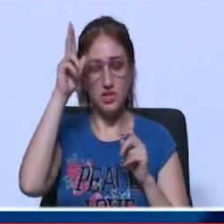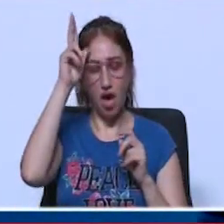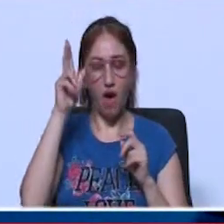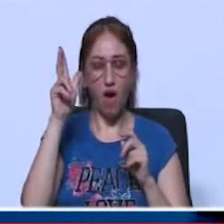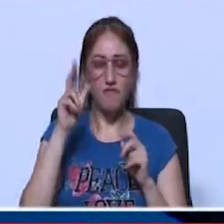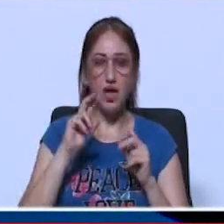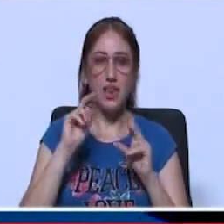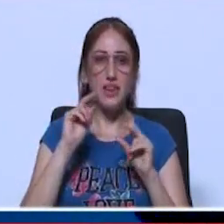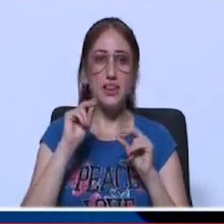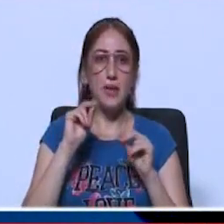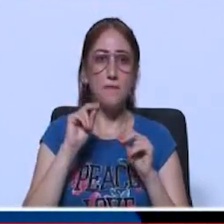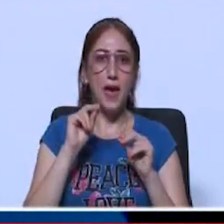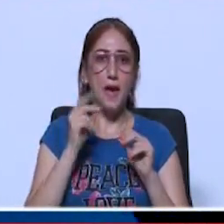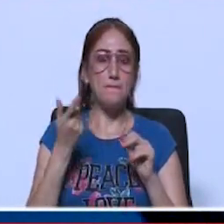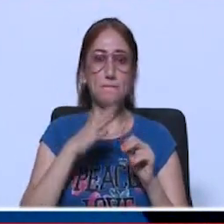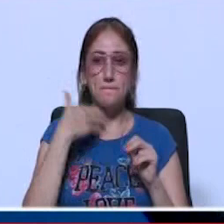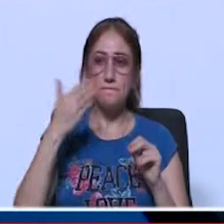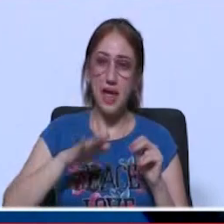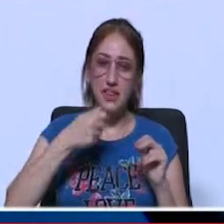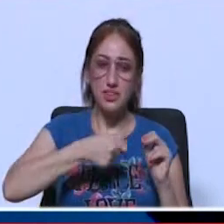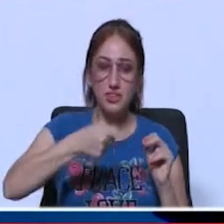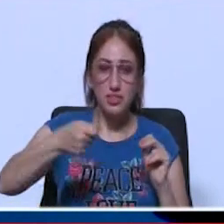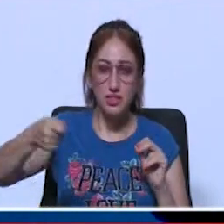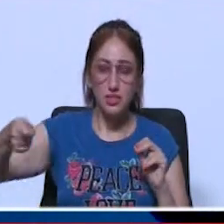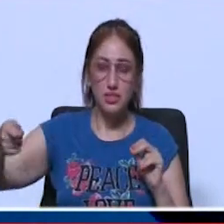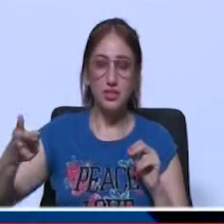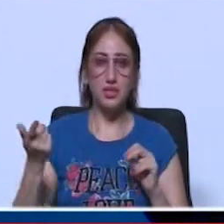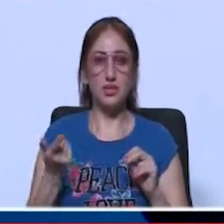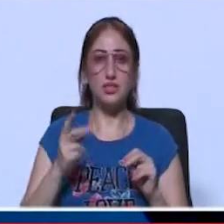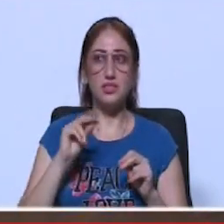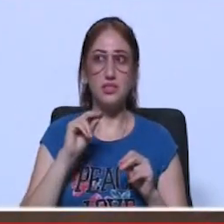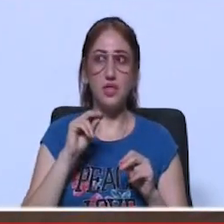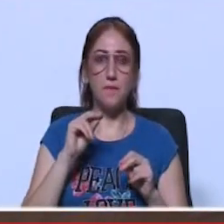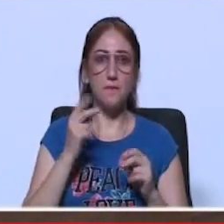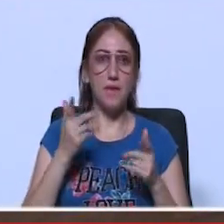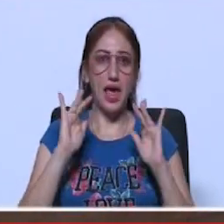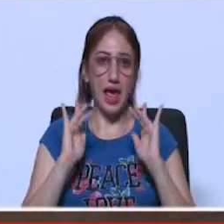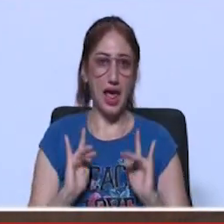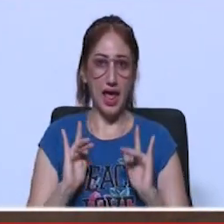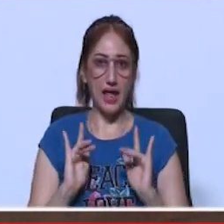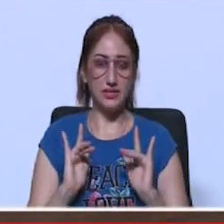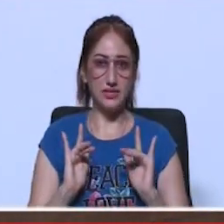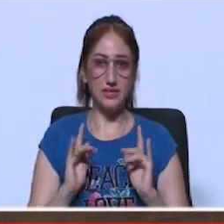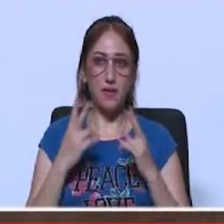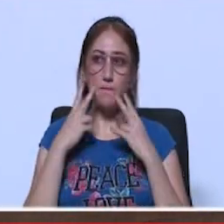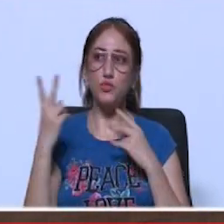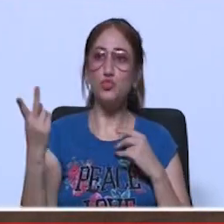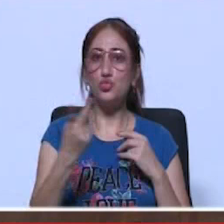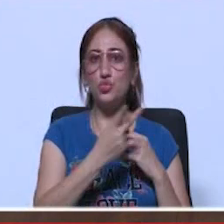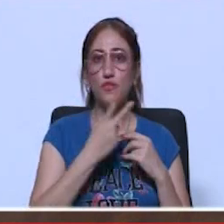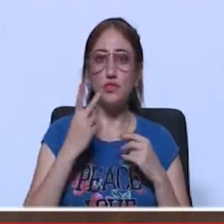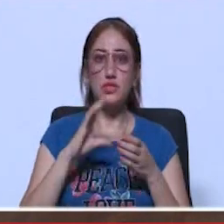الموضوع من ان حاله مهمه جدا انك تبقى قاعد بتشوف